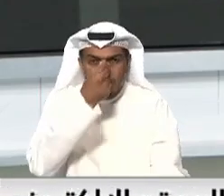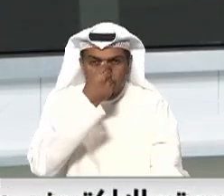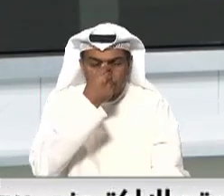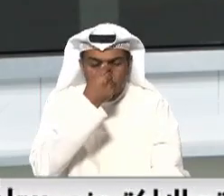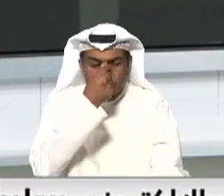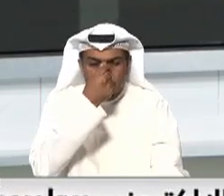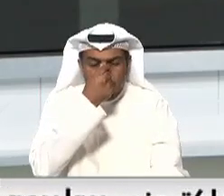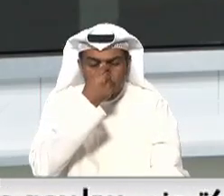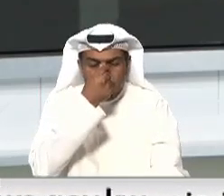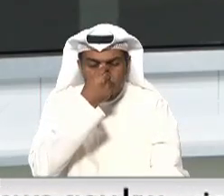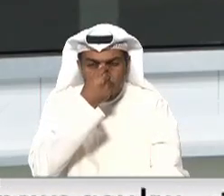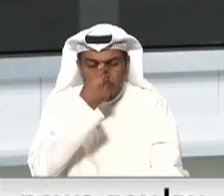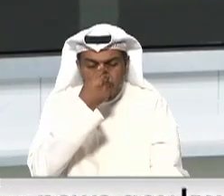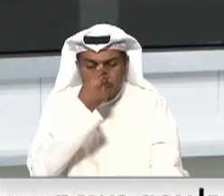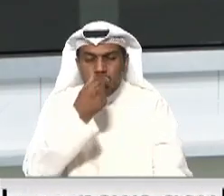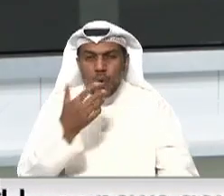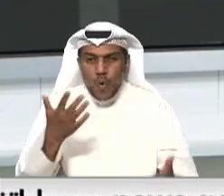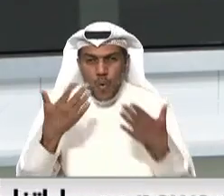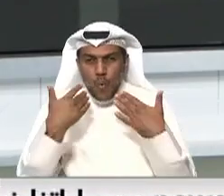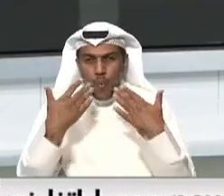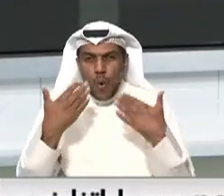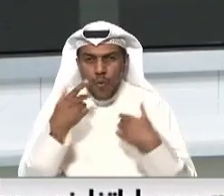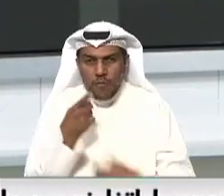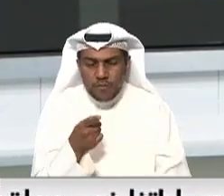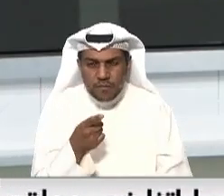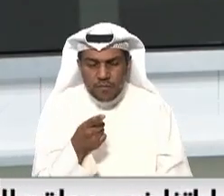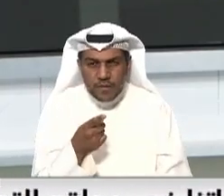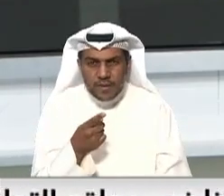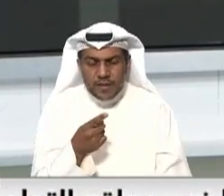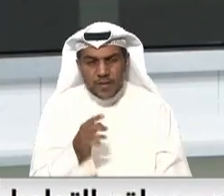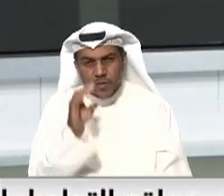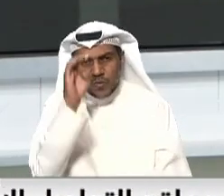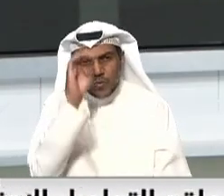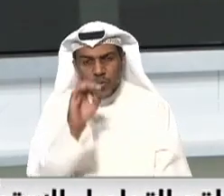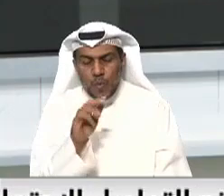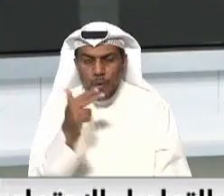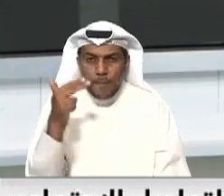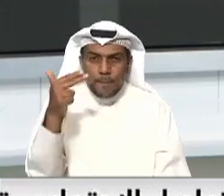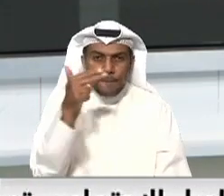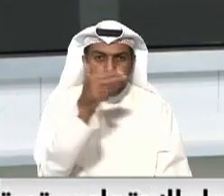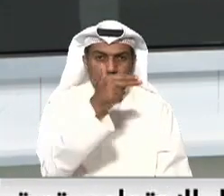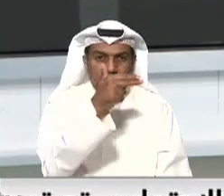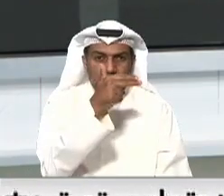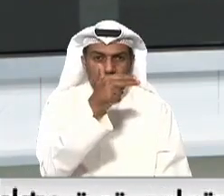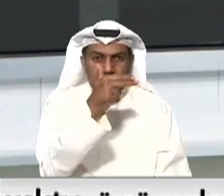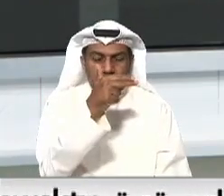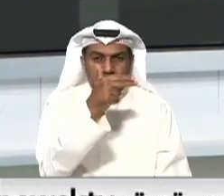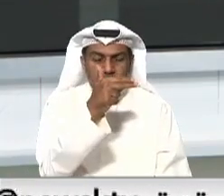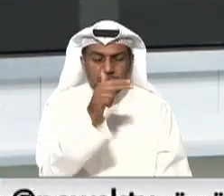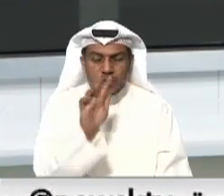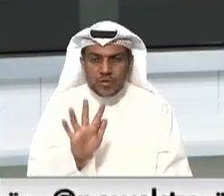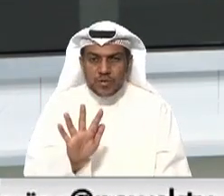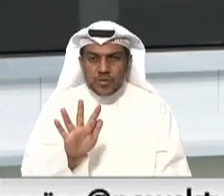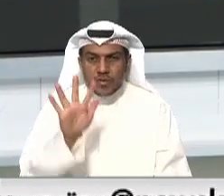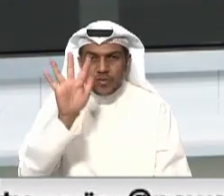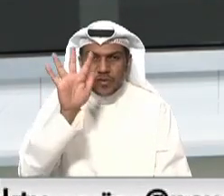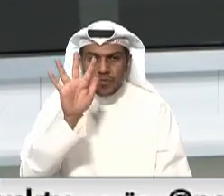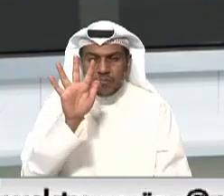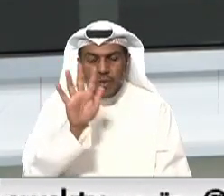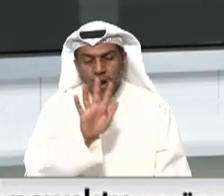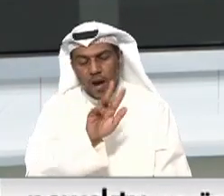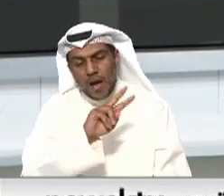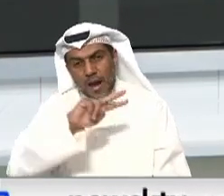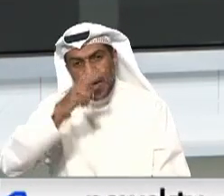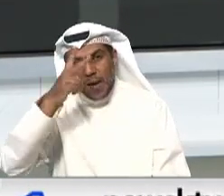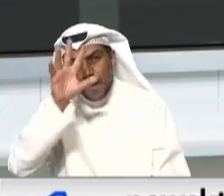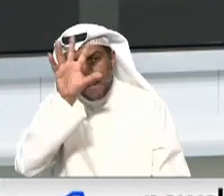مع استمرار نشاط الرياح بشكل عام اللي راح تكون جنوبيه غربيه في بدايه اليوم راح تتحول الى شماليه غربيه من بعد فتره